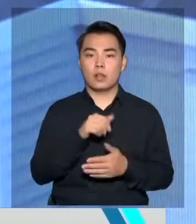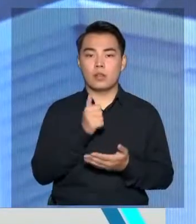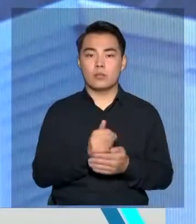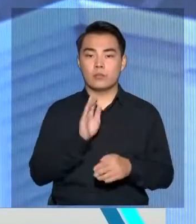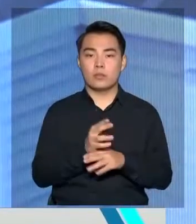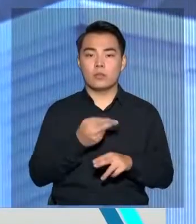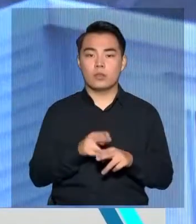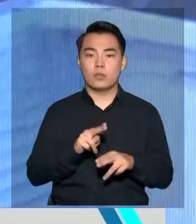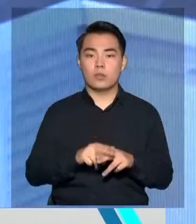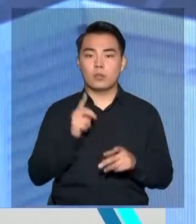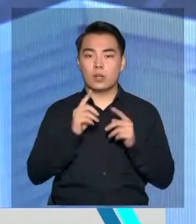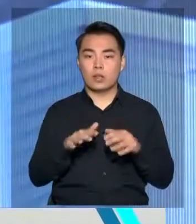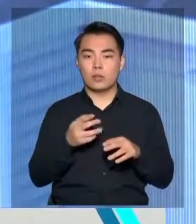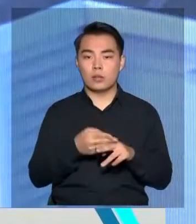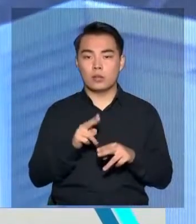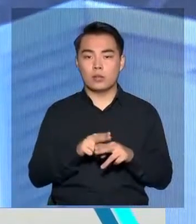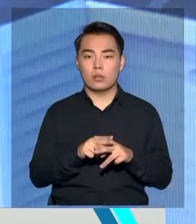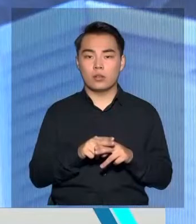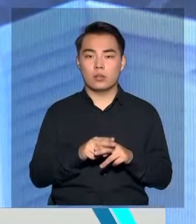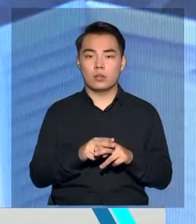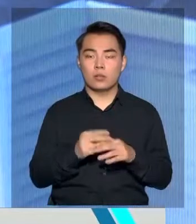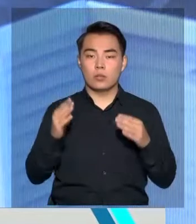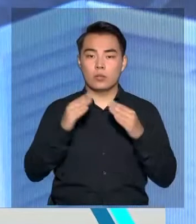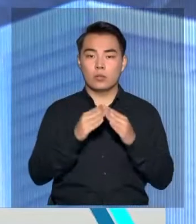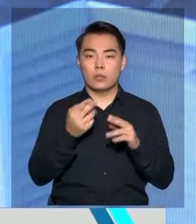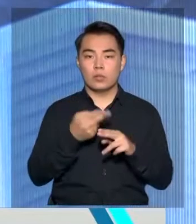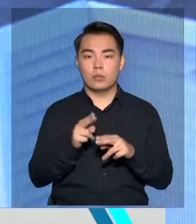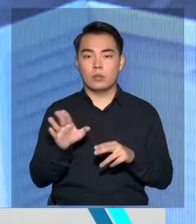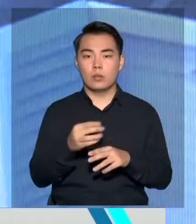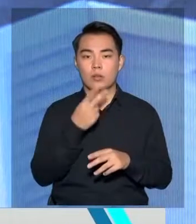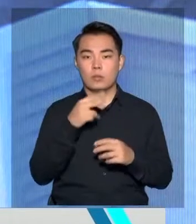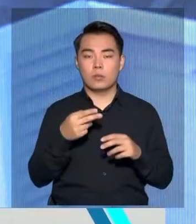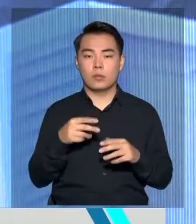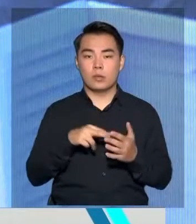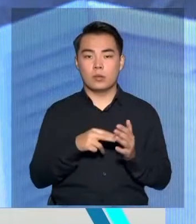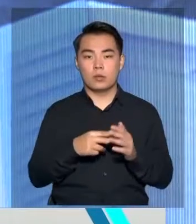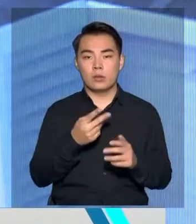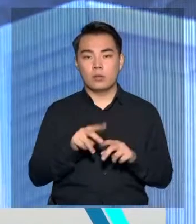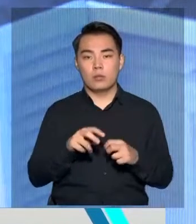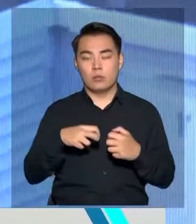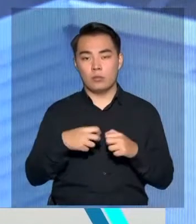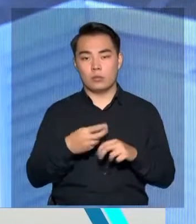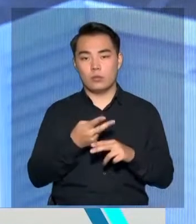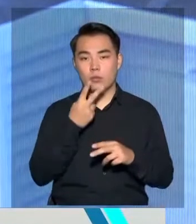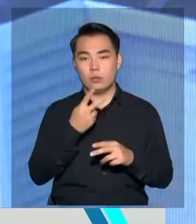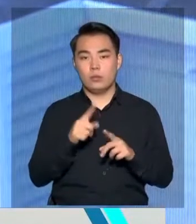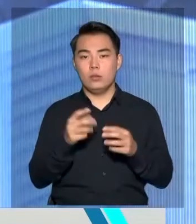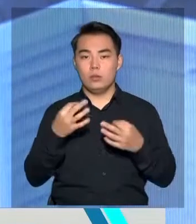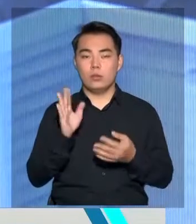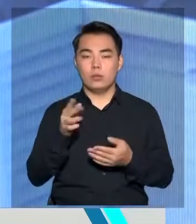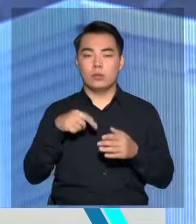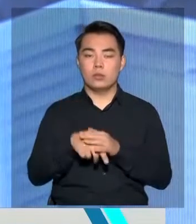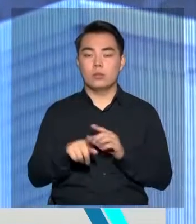парламент қабырғасында осы тұрғын үй саясаты жөніндегі заң жобасы қаралып жатыр. Заң жобасында көптеген жаңашылдық пен өзгерістер